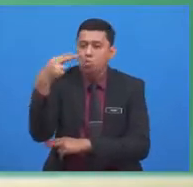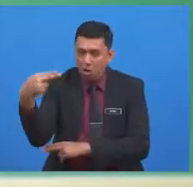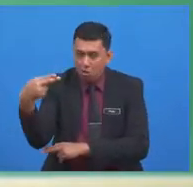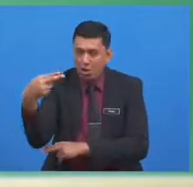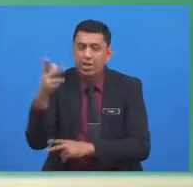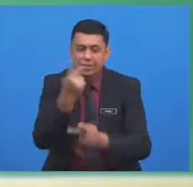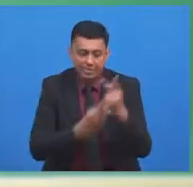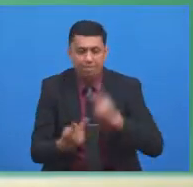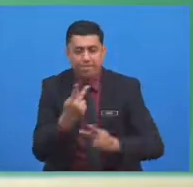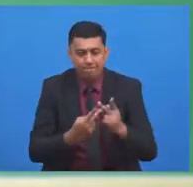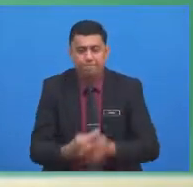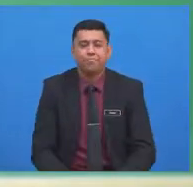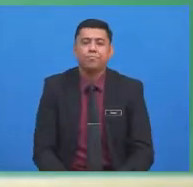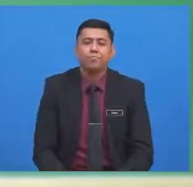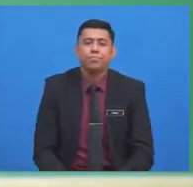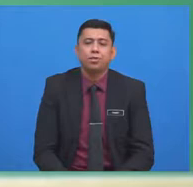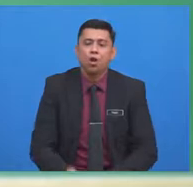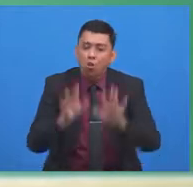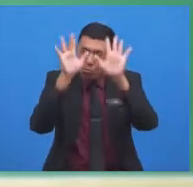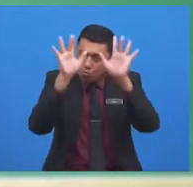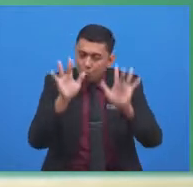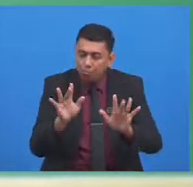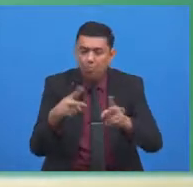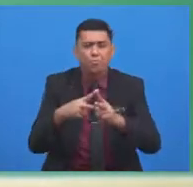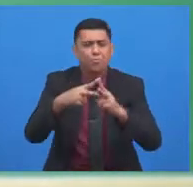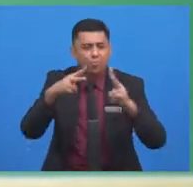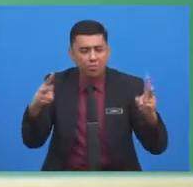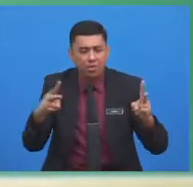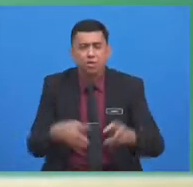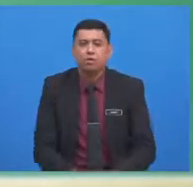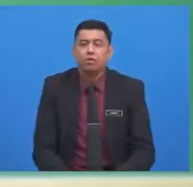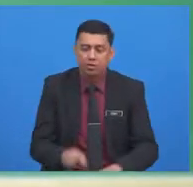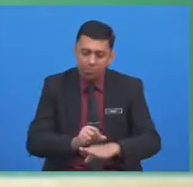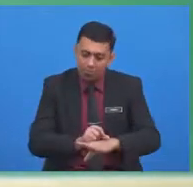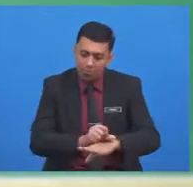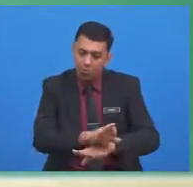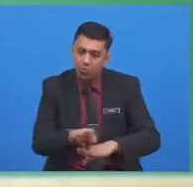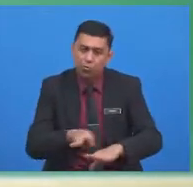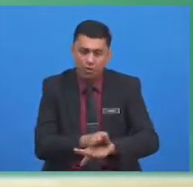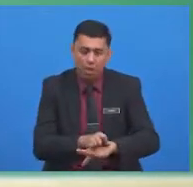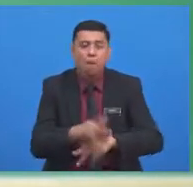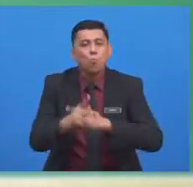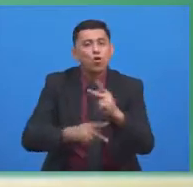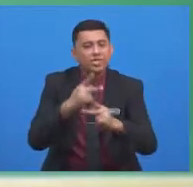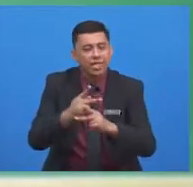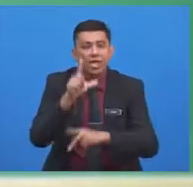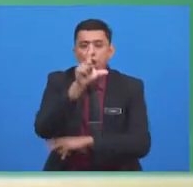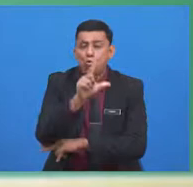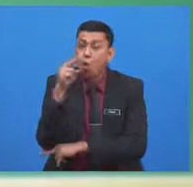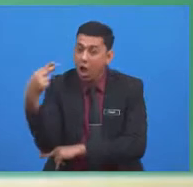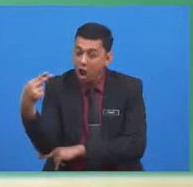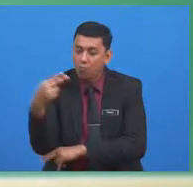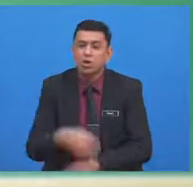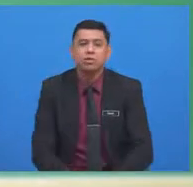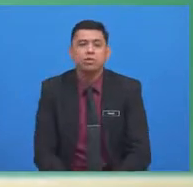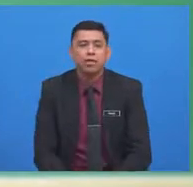Selain itu, unsur hujan juga sangat mempengaruhi dalam proses luluh hawa, terutamanya